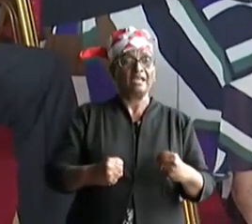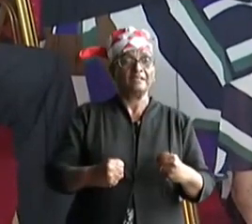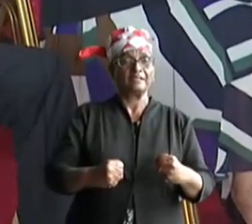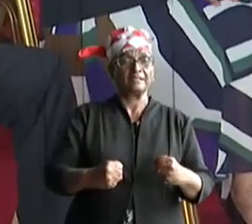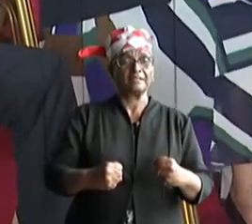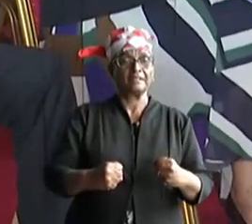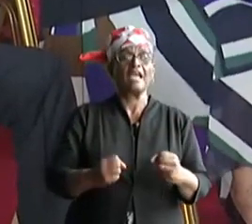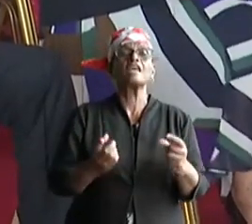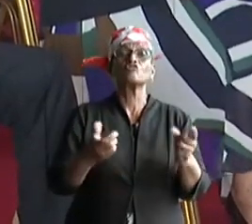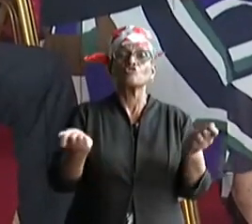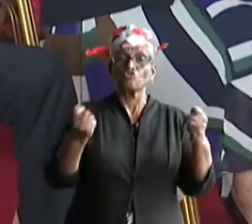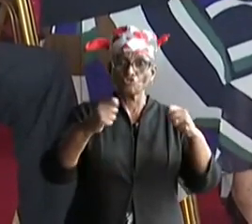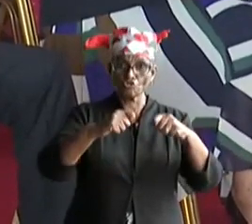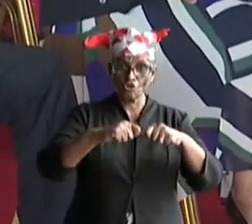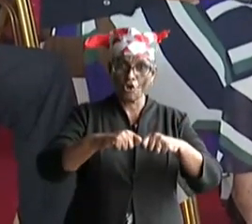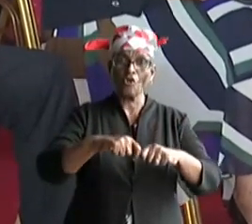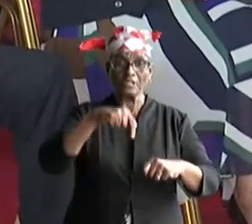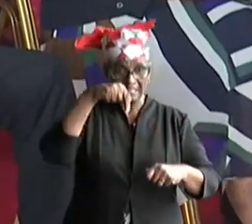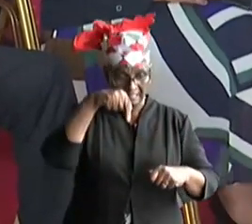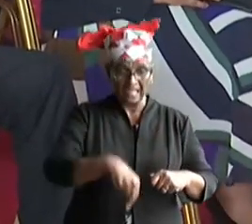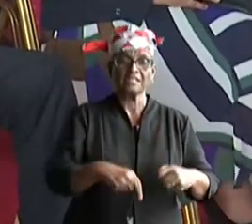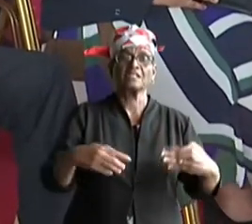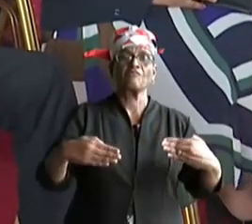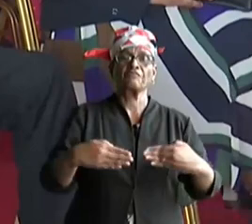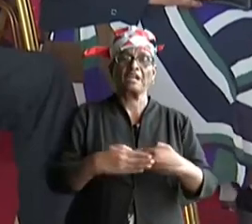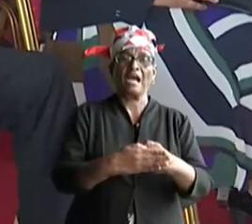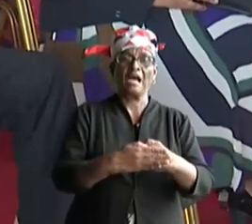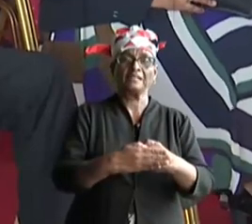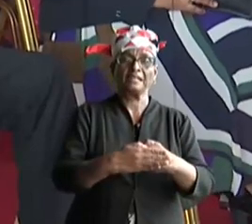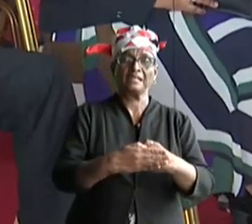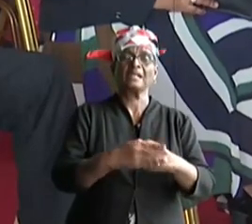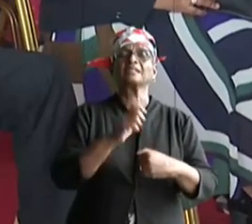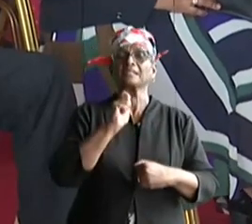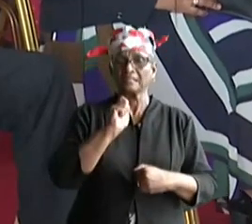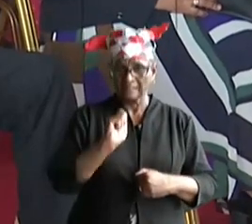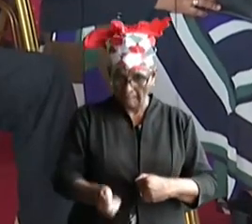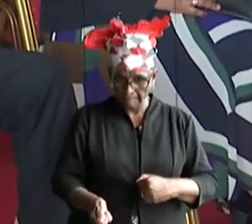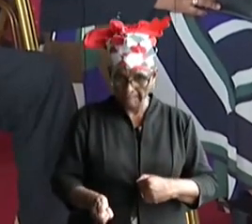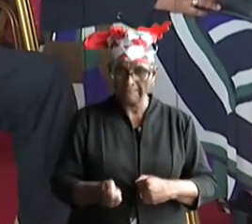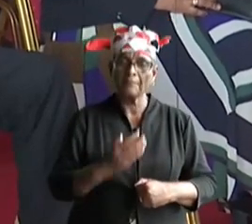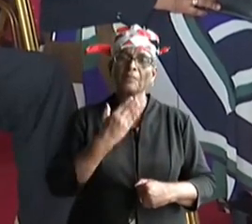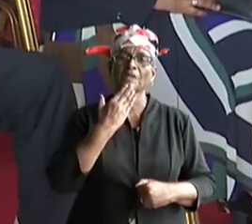en sluit hierbij de vergadering onder dankzegging.